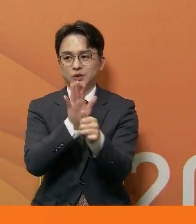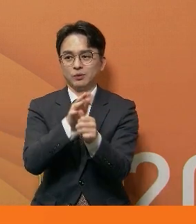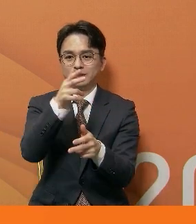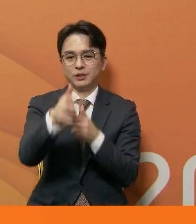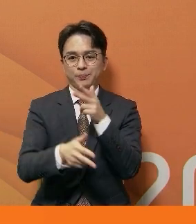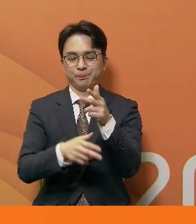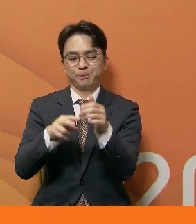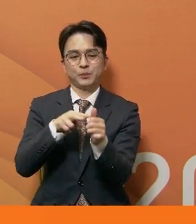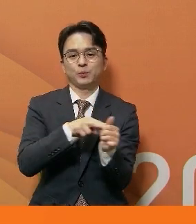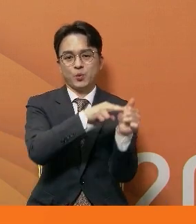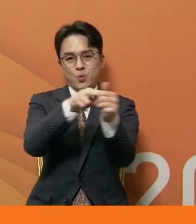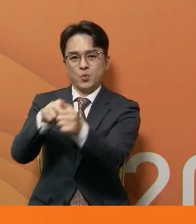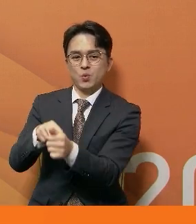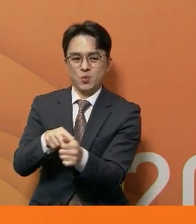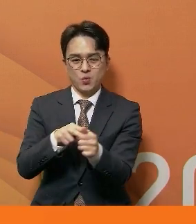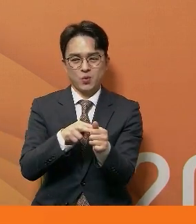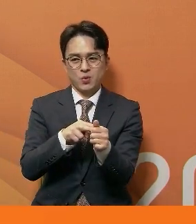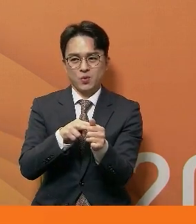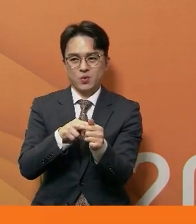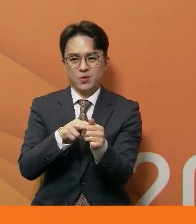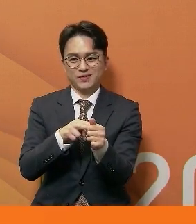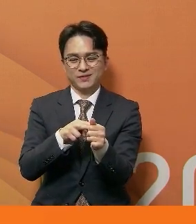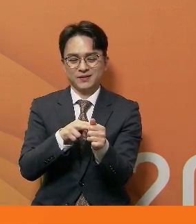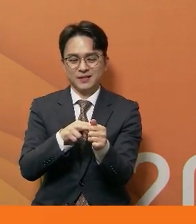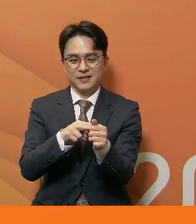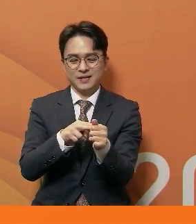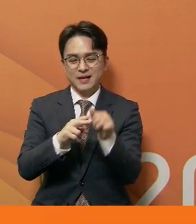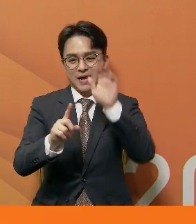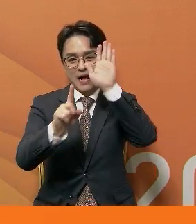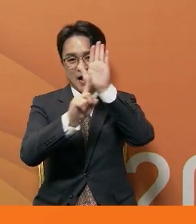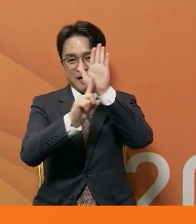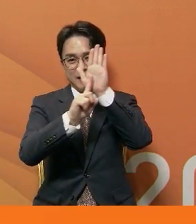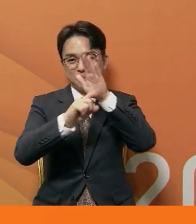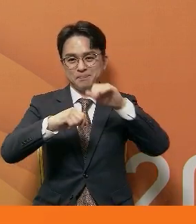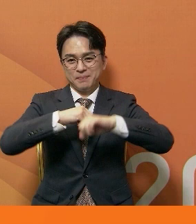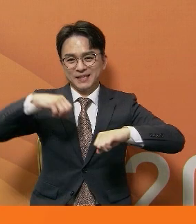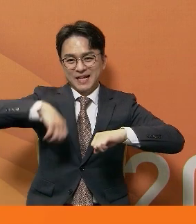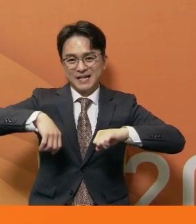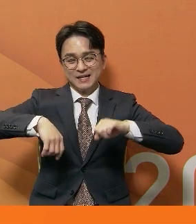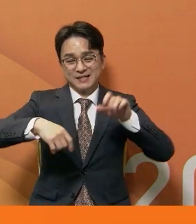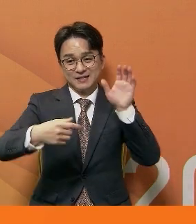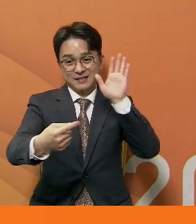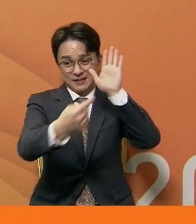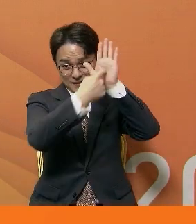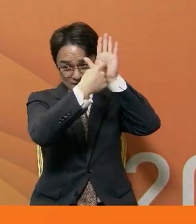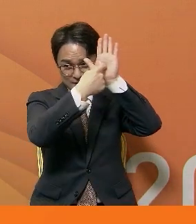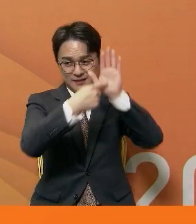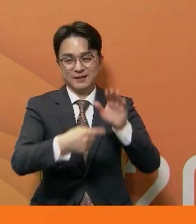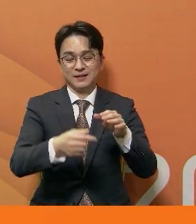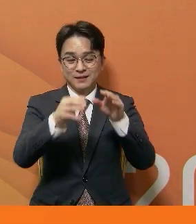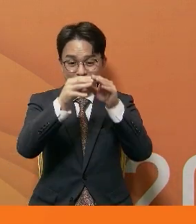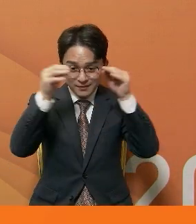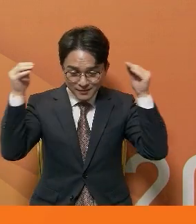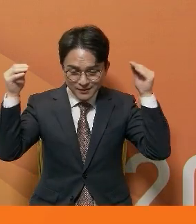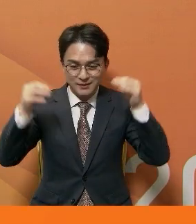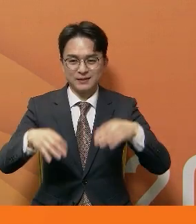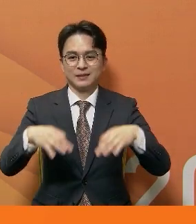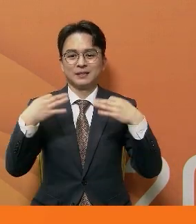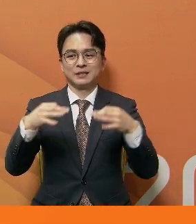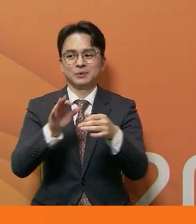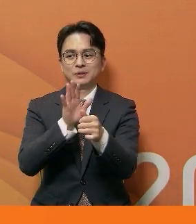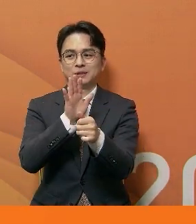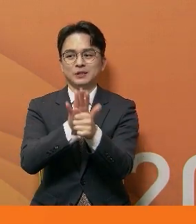알림 마당 안에 저희 지금까지 말씀드린 금융지원 상품에 대해서 설명들이 올라와 있습니다